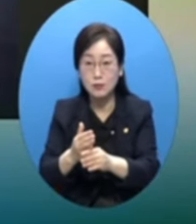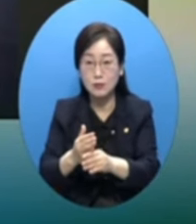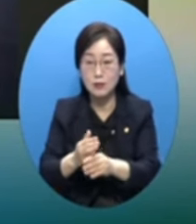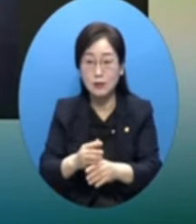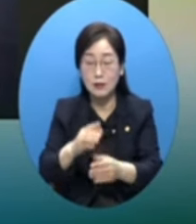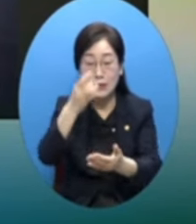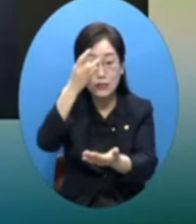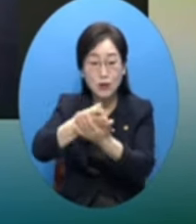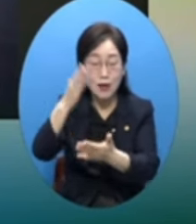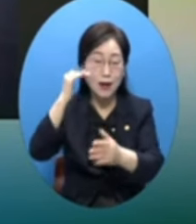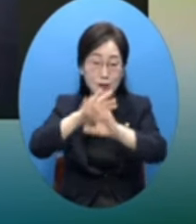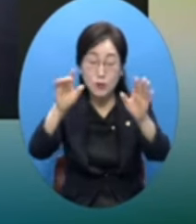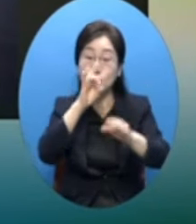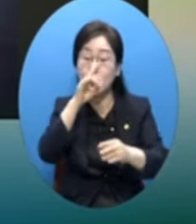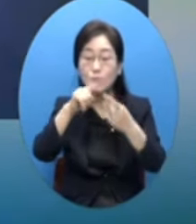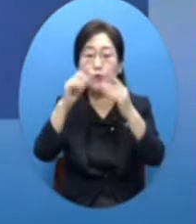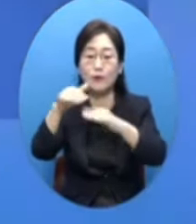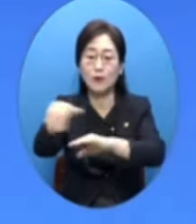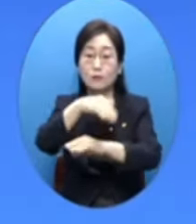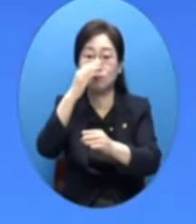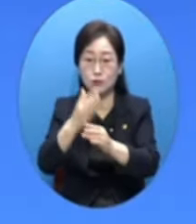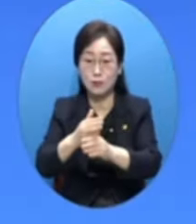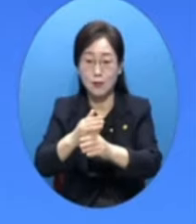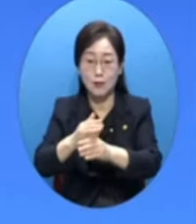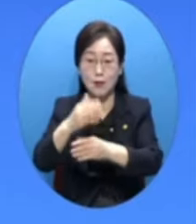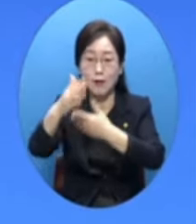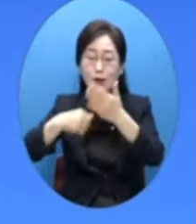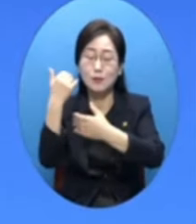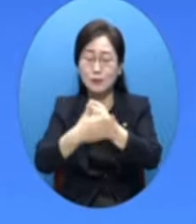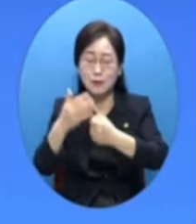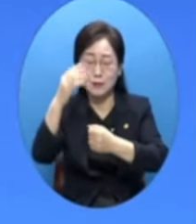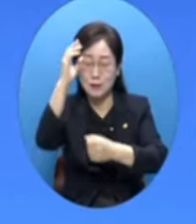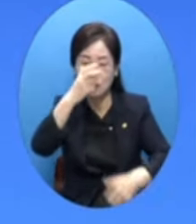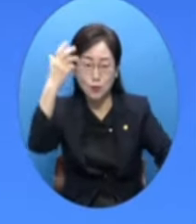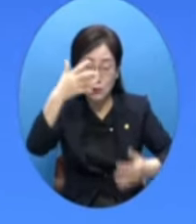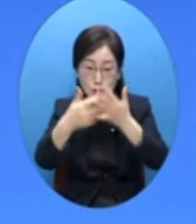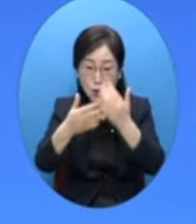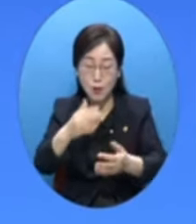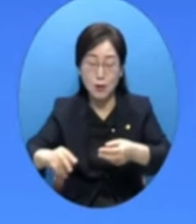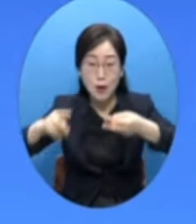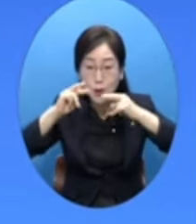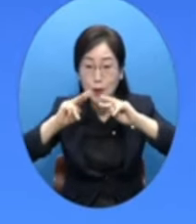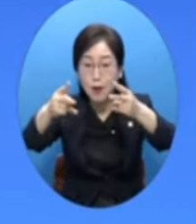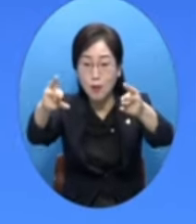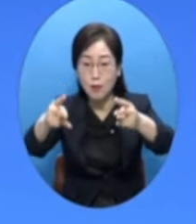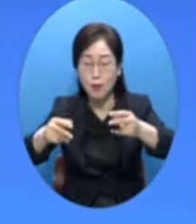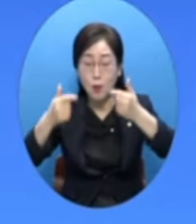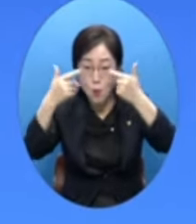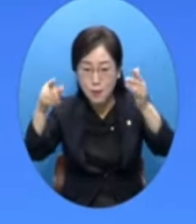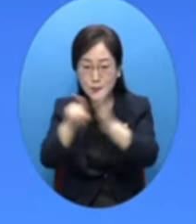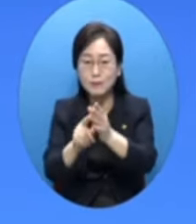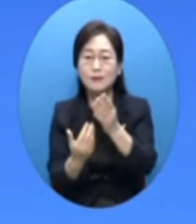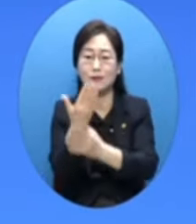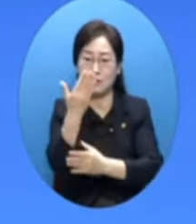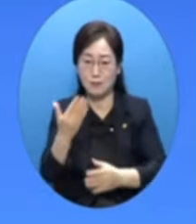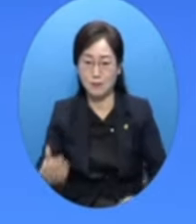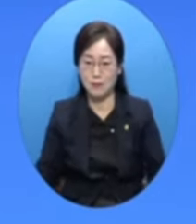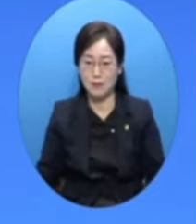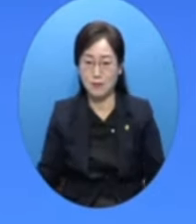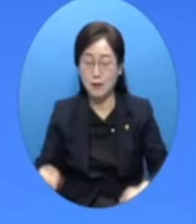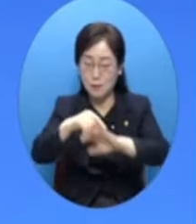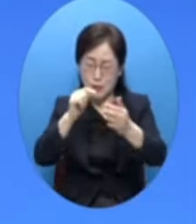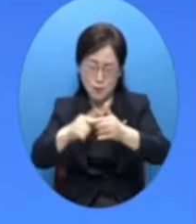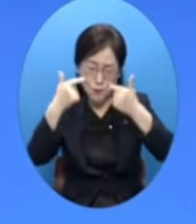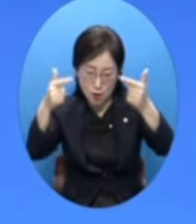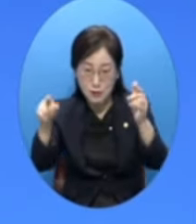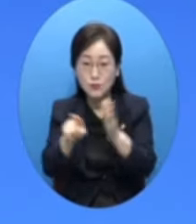다니고 있는데 하나님의 은혜가 임했습니다. 성령의 체험을 했습니다. 성령 체험도 하고 방언도 하게 되면서 확고한 신앙을 갖게 되었습니다. 한 마음에 확신이